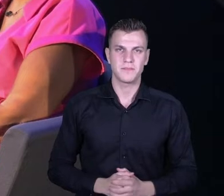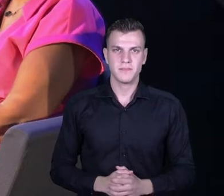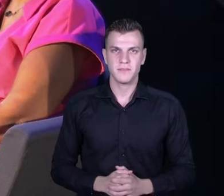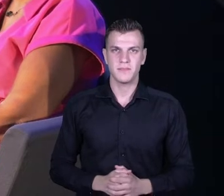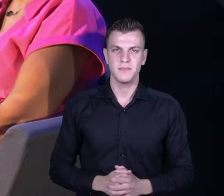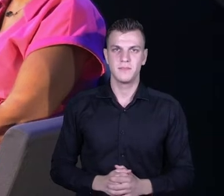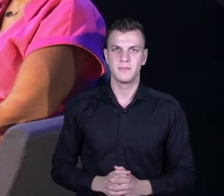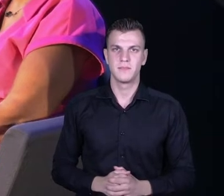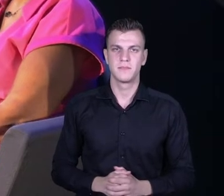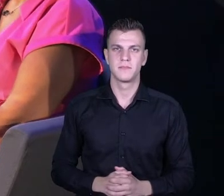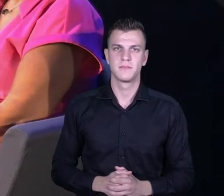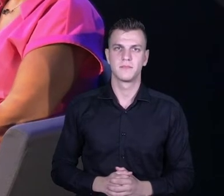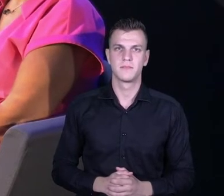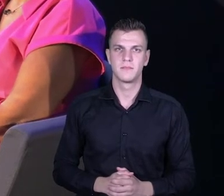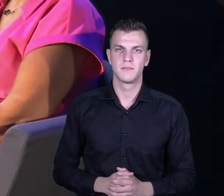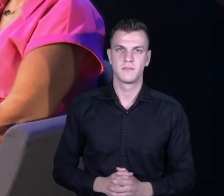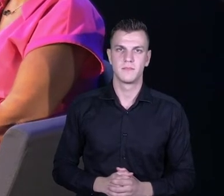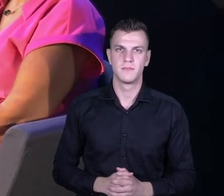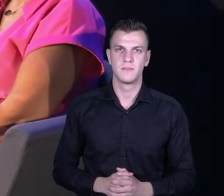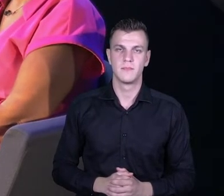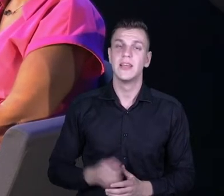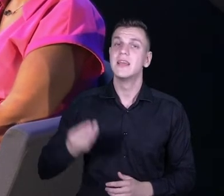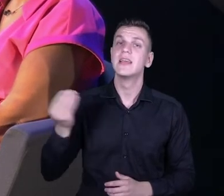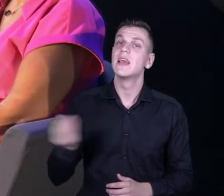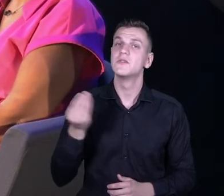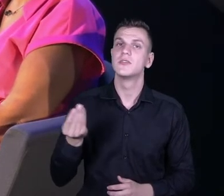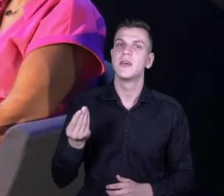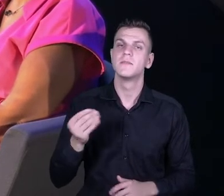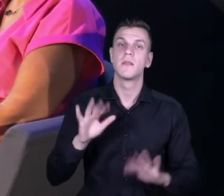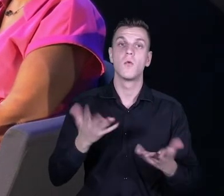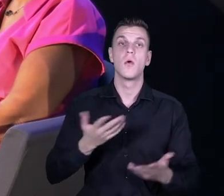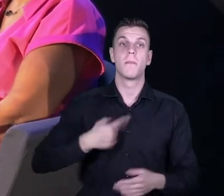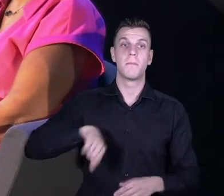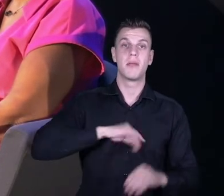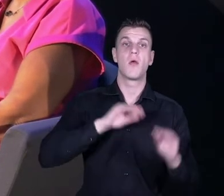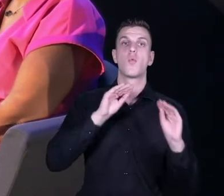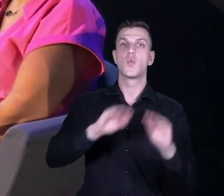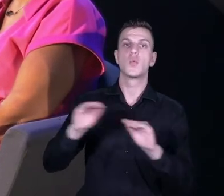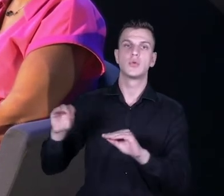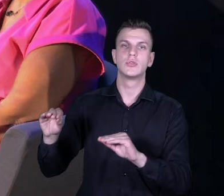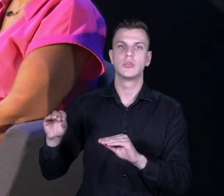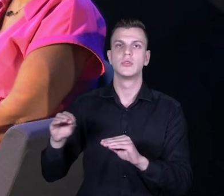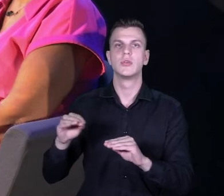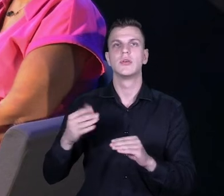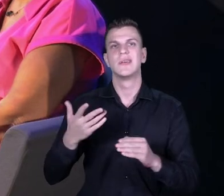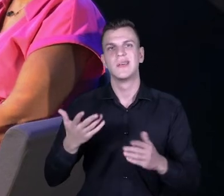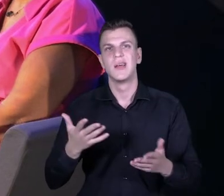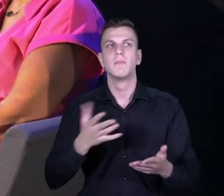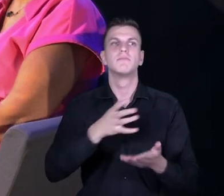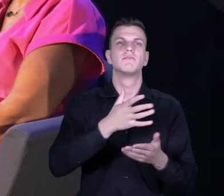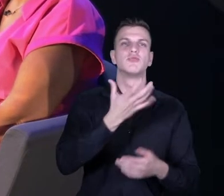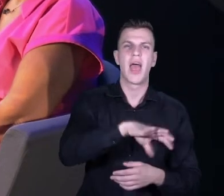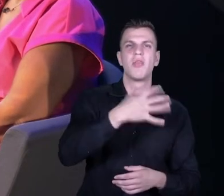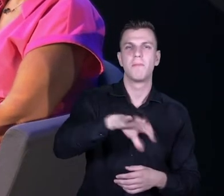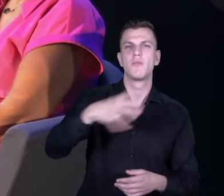kwestiami, którymi się zajmujemy, to jest przede wszystkim przejście z kształcenia przedmiotowego na kształcenie